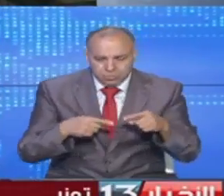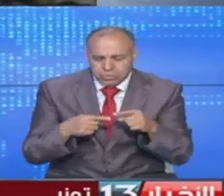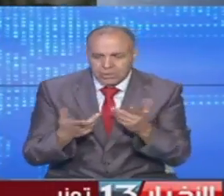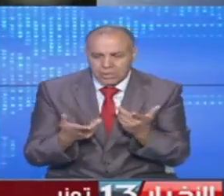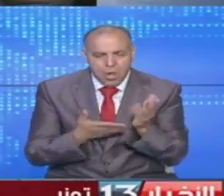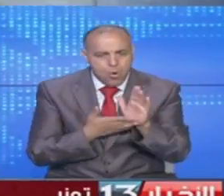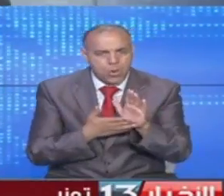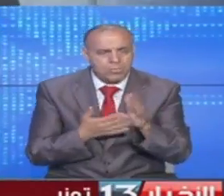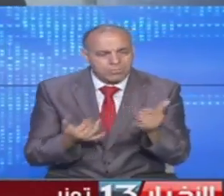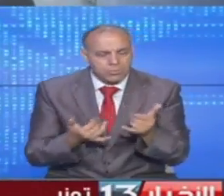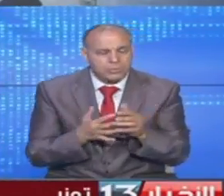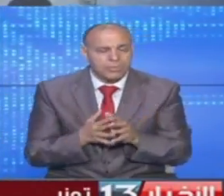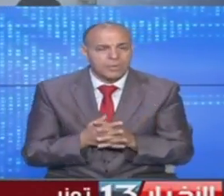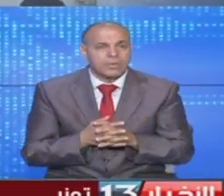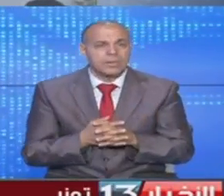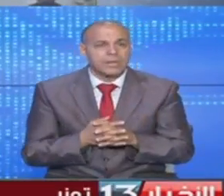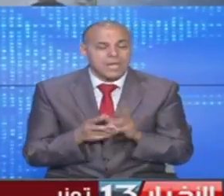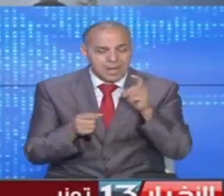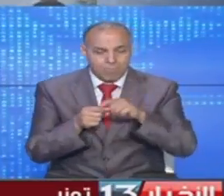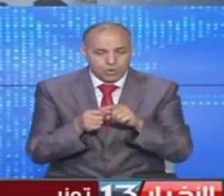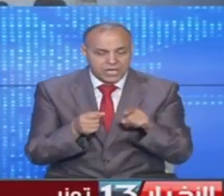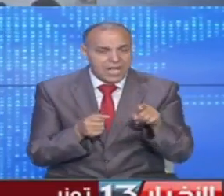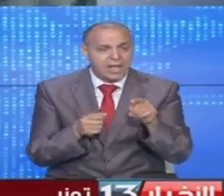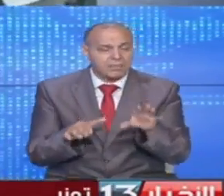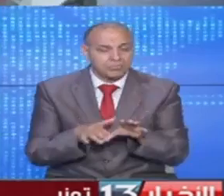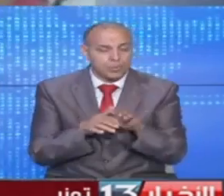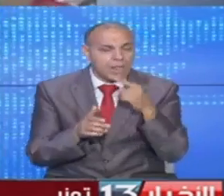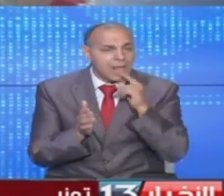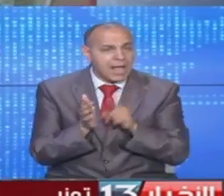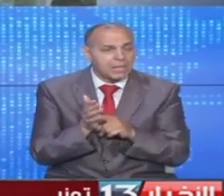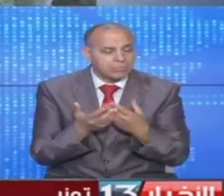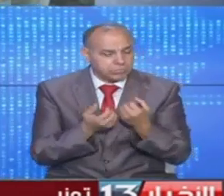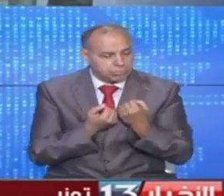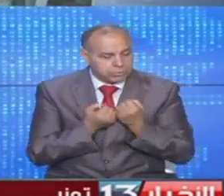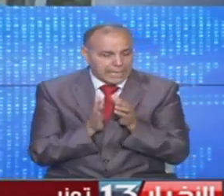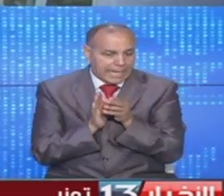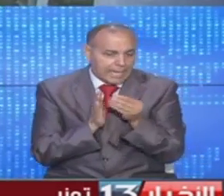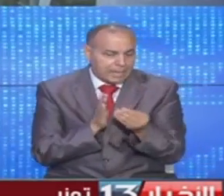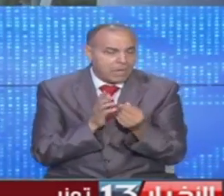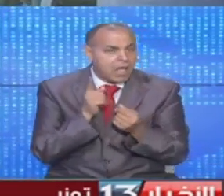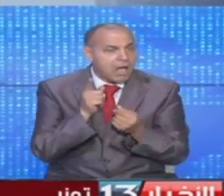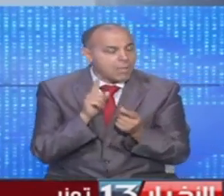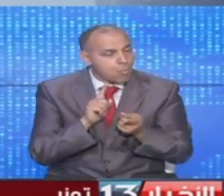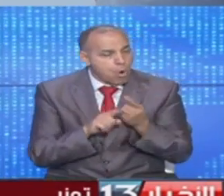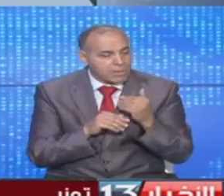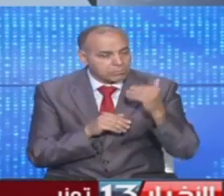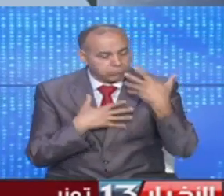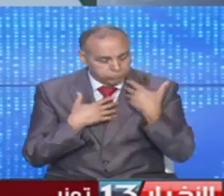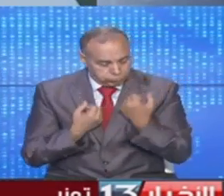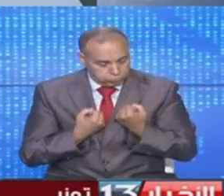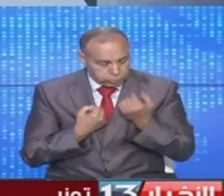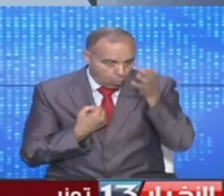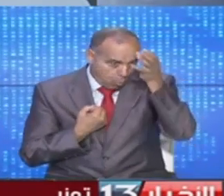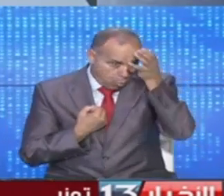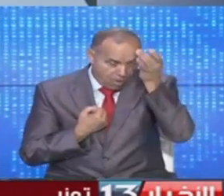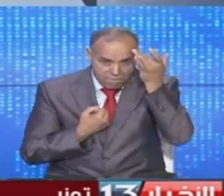تتخللها عروض ترفيهية. المشاركون في هذه التظاهرة أكدوا تمسكهم بالكتاب كرافد مهم لتنمية قدراتهم